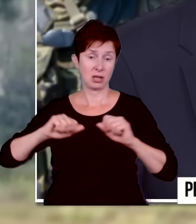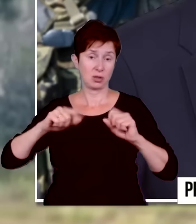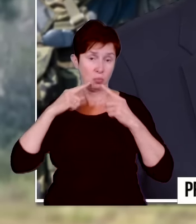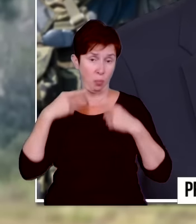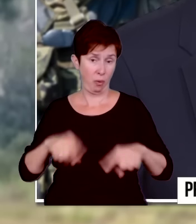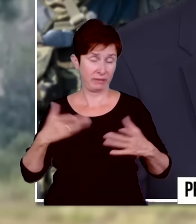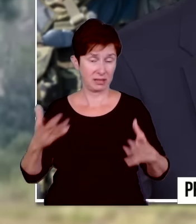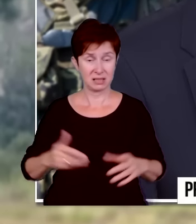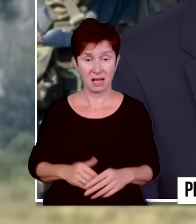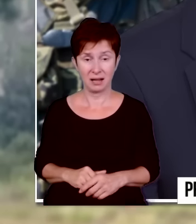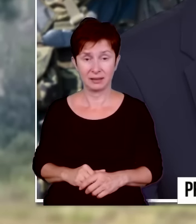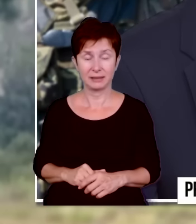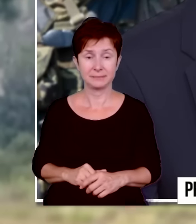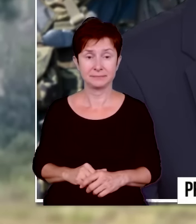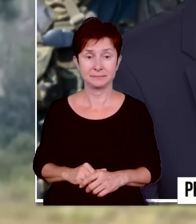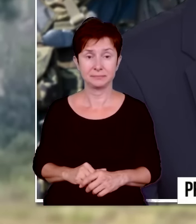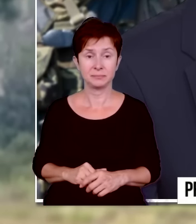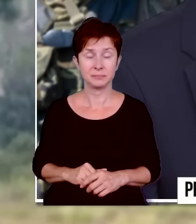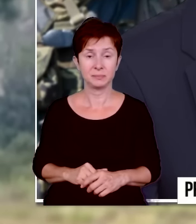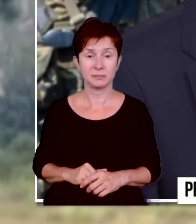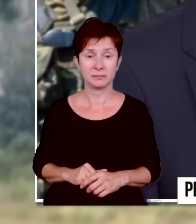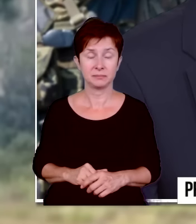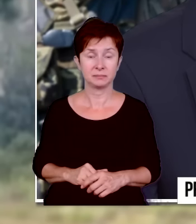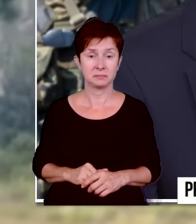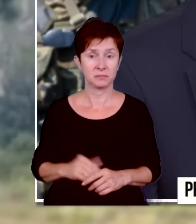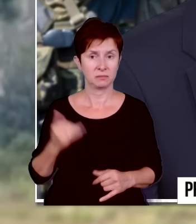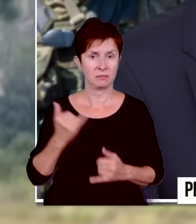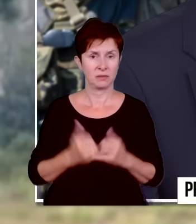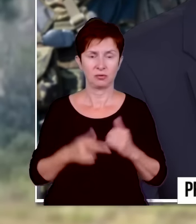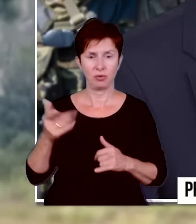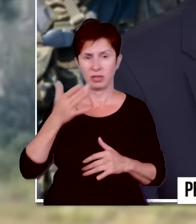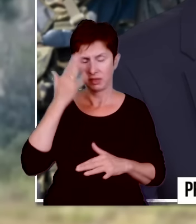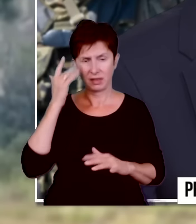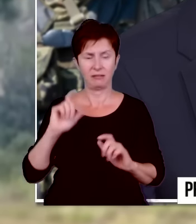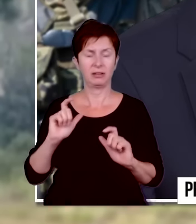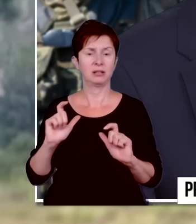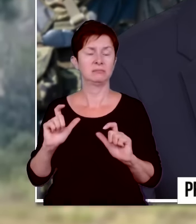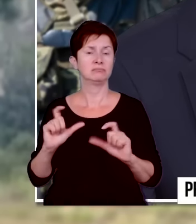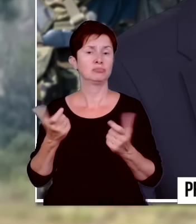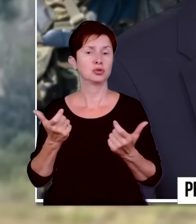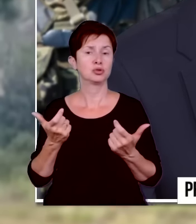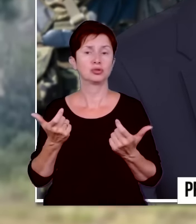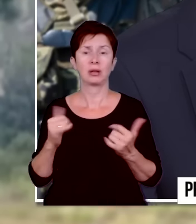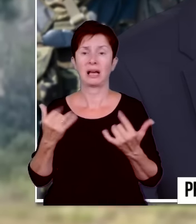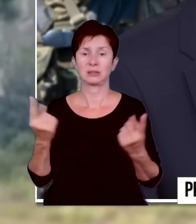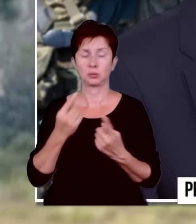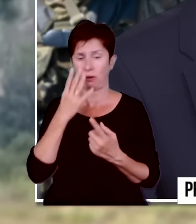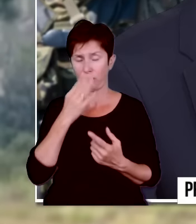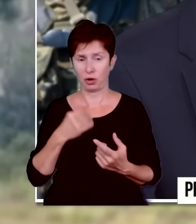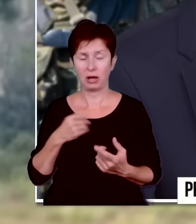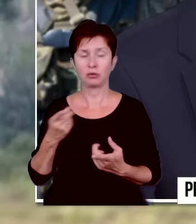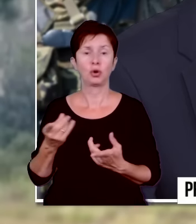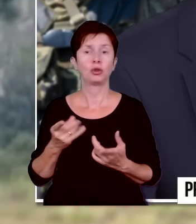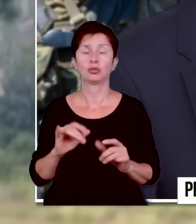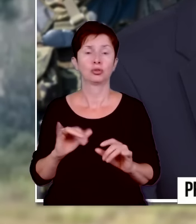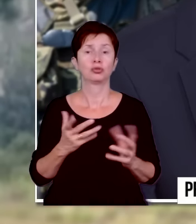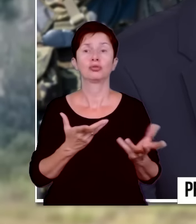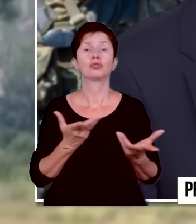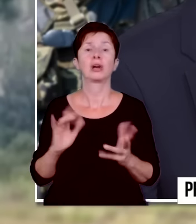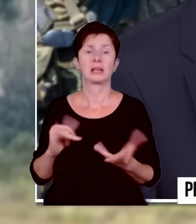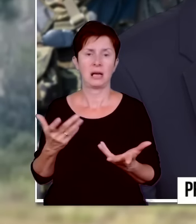ministrze To skoro nie panuje nad resortem to to nad kim Nie panuje nad wiceministrem nad dyrektorami departamentu gdzie jest ten brak